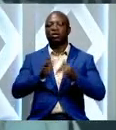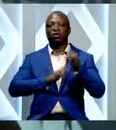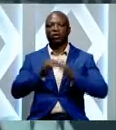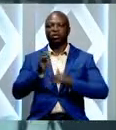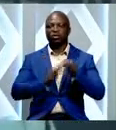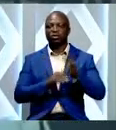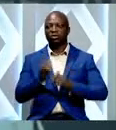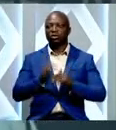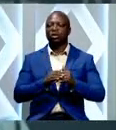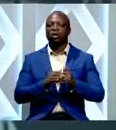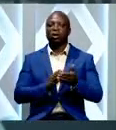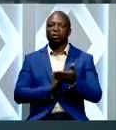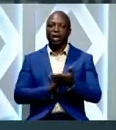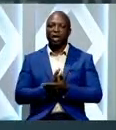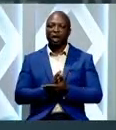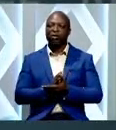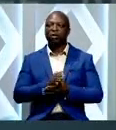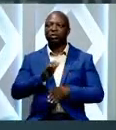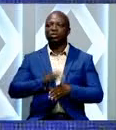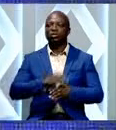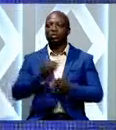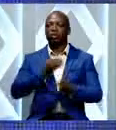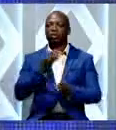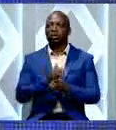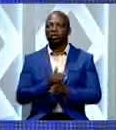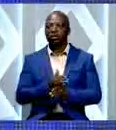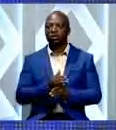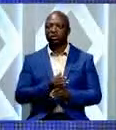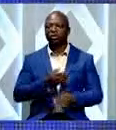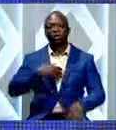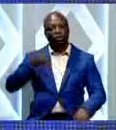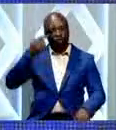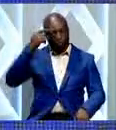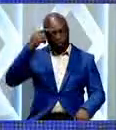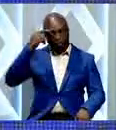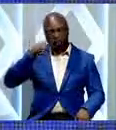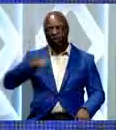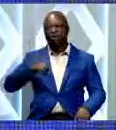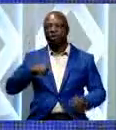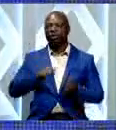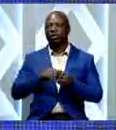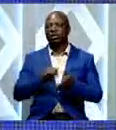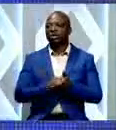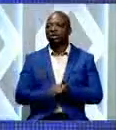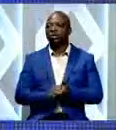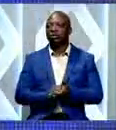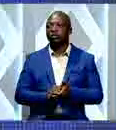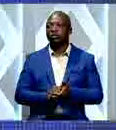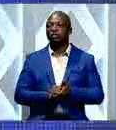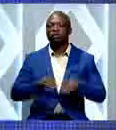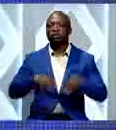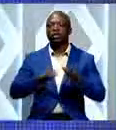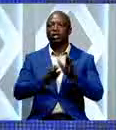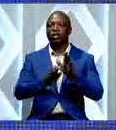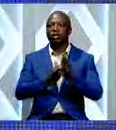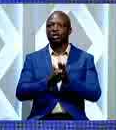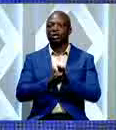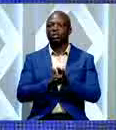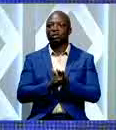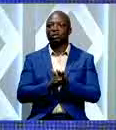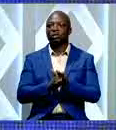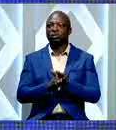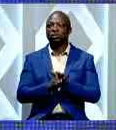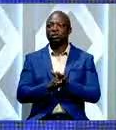d'infrastructure bancables sur le continent. Je pense que agir vite et donner des exemples, des success stories,